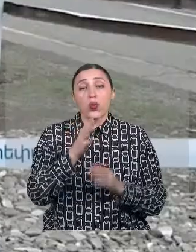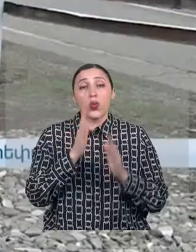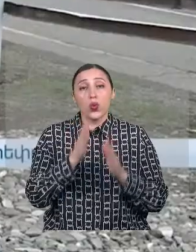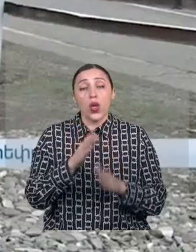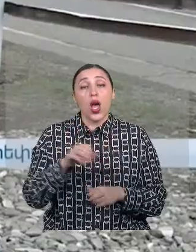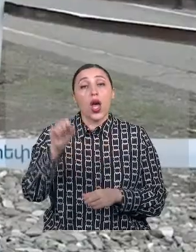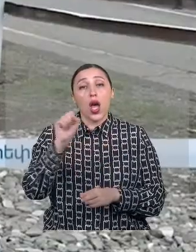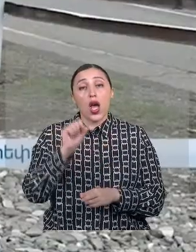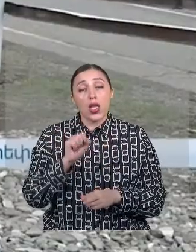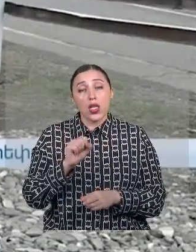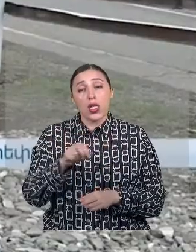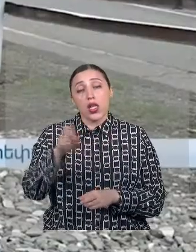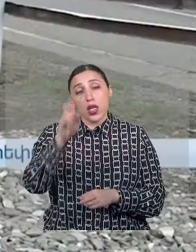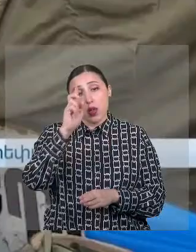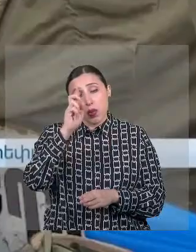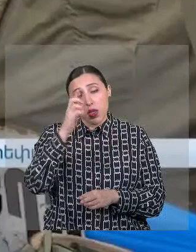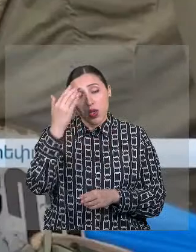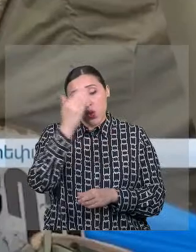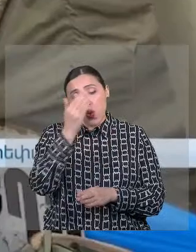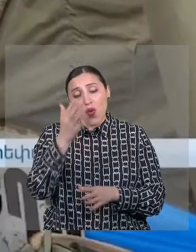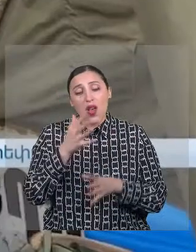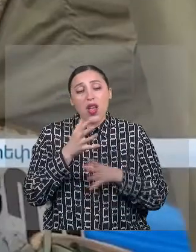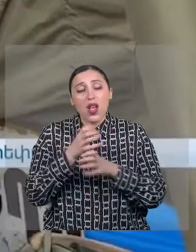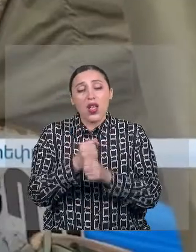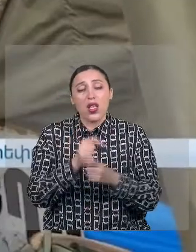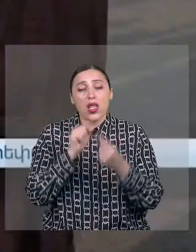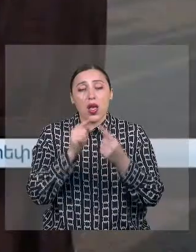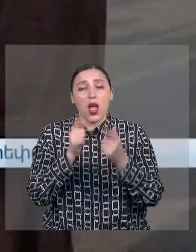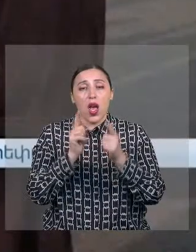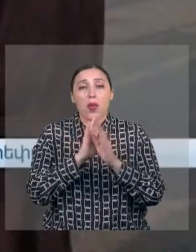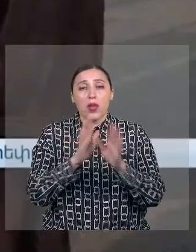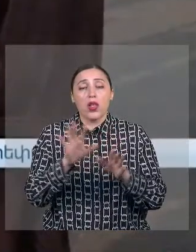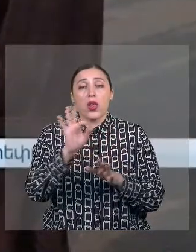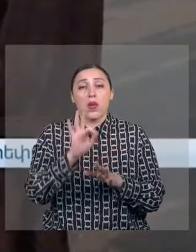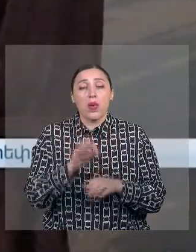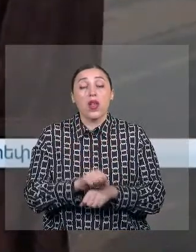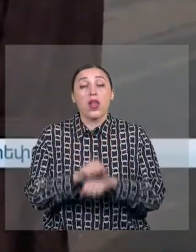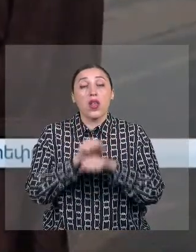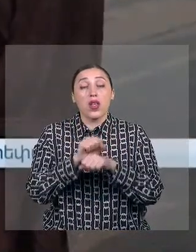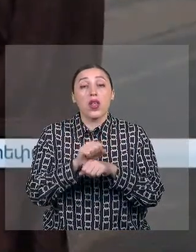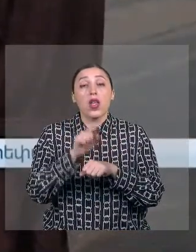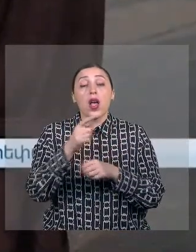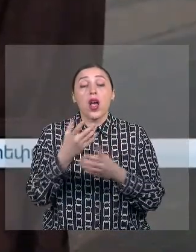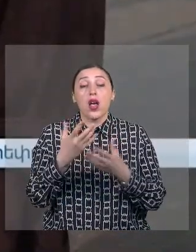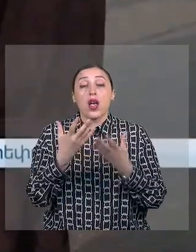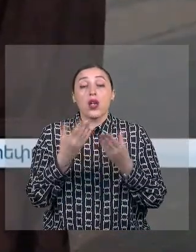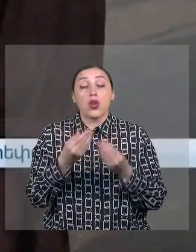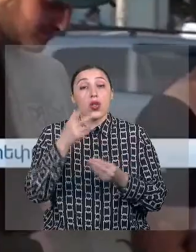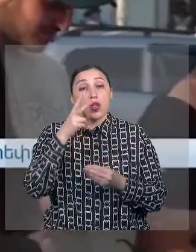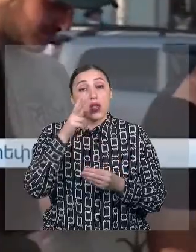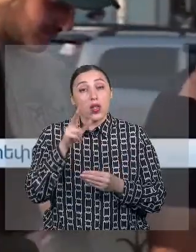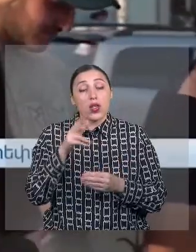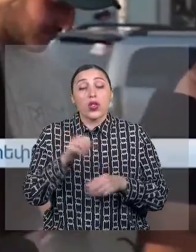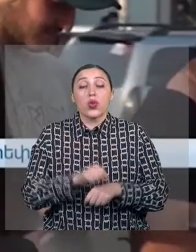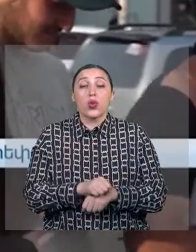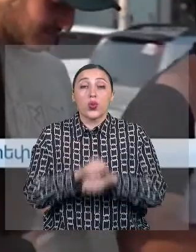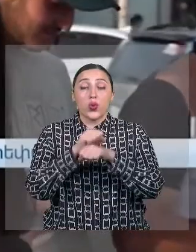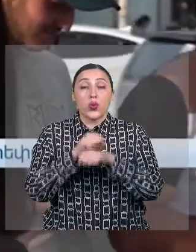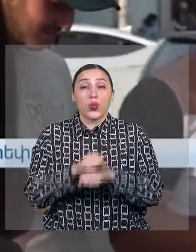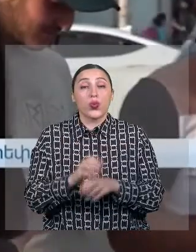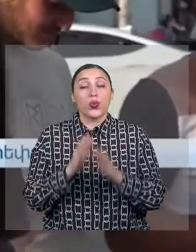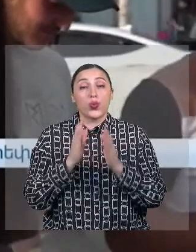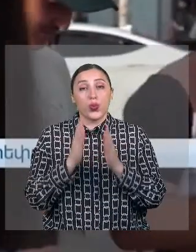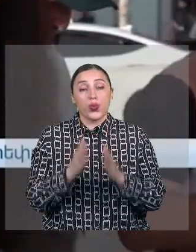Արցախի Հանրապետության էթնիկ զտմանը շարժումը քիչ առաջ հայտարարեց, որ այսօր ժամը 3-ին նորից ակցիայի են դուրս